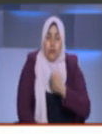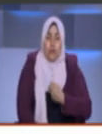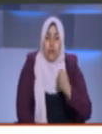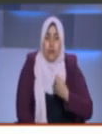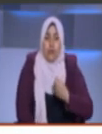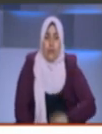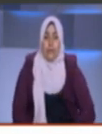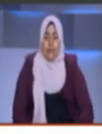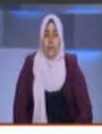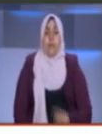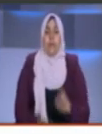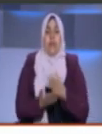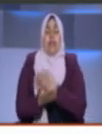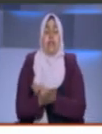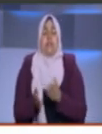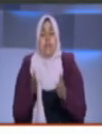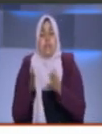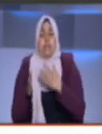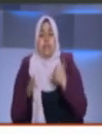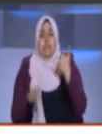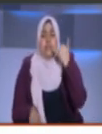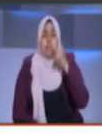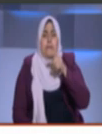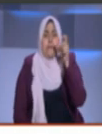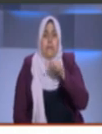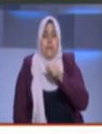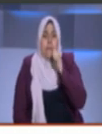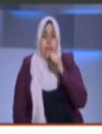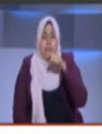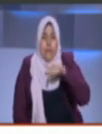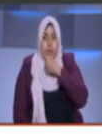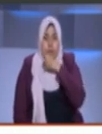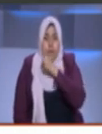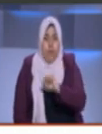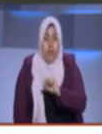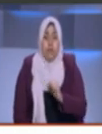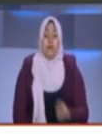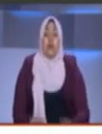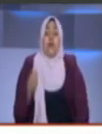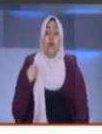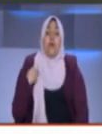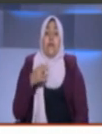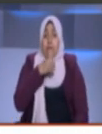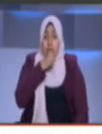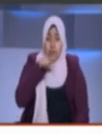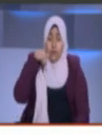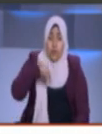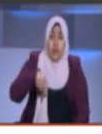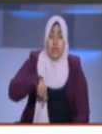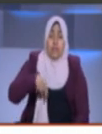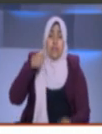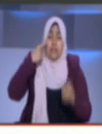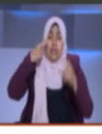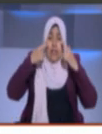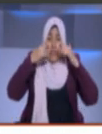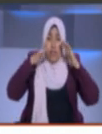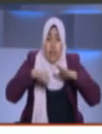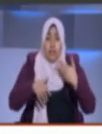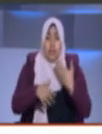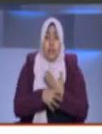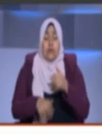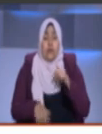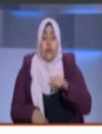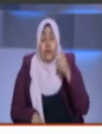برلين. اعود اليك خالد شقير من مارسيليا بفرنسا. فرنسا ايضا يعني ربما تعيش تحت